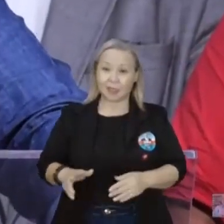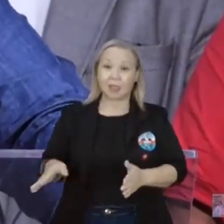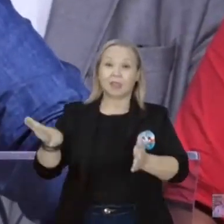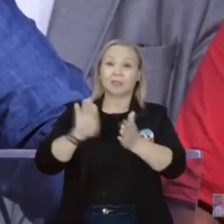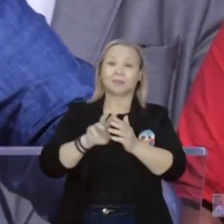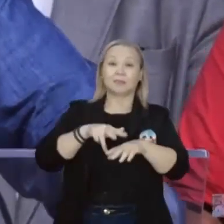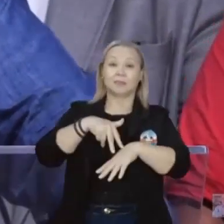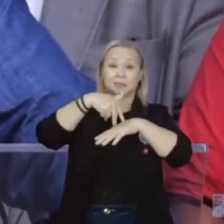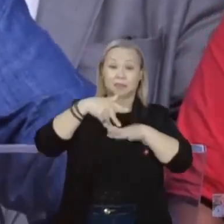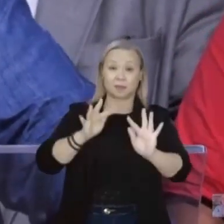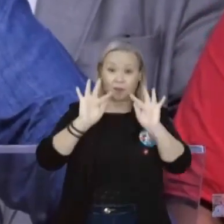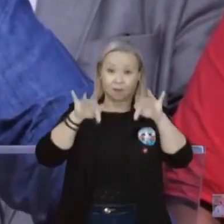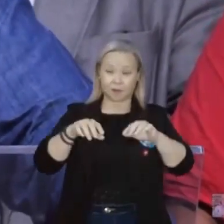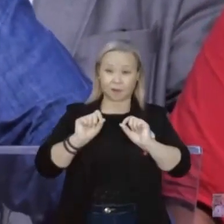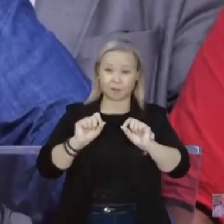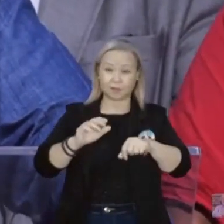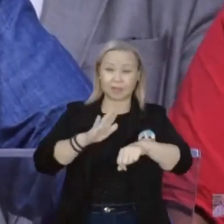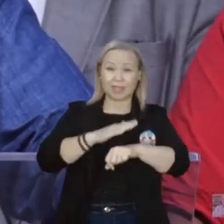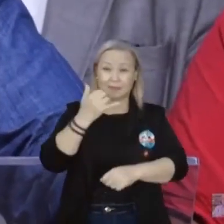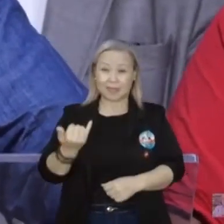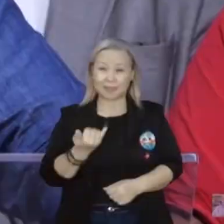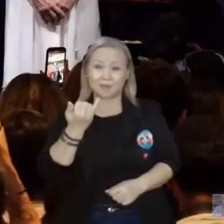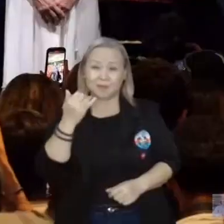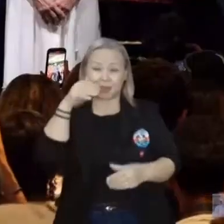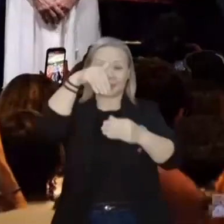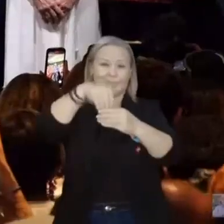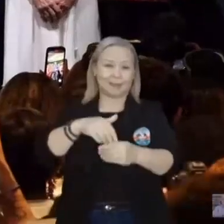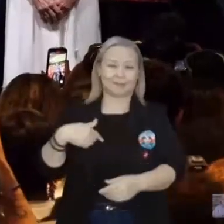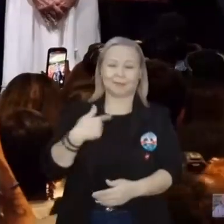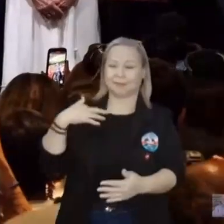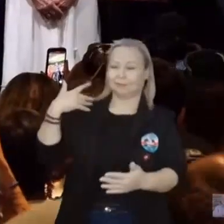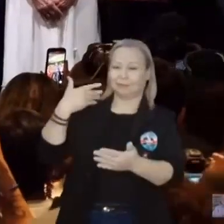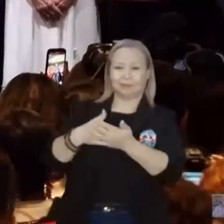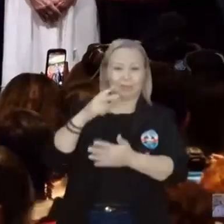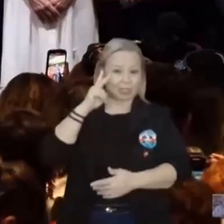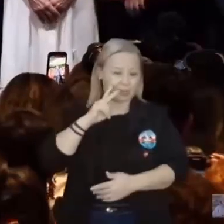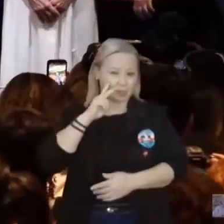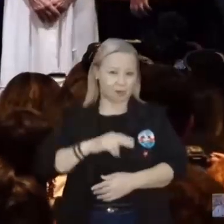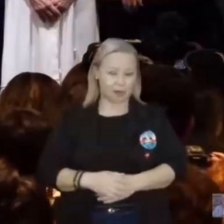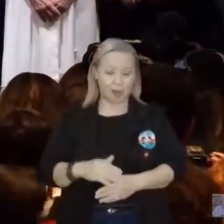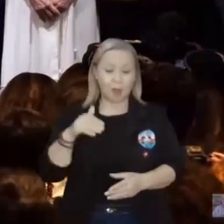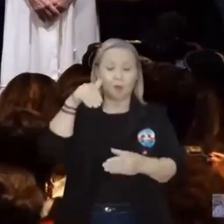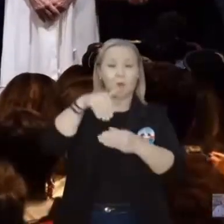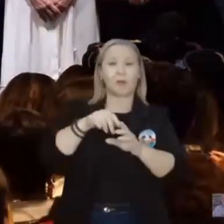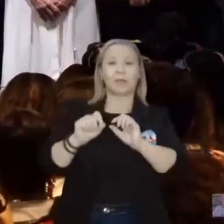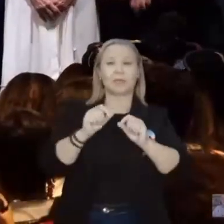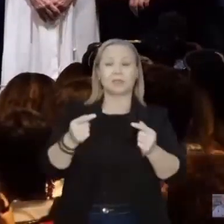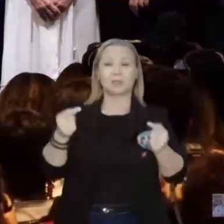mengklaim kemenangan yang ia peroleh bukanlah milik partai buruh maupun pribadi, melainkan untuk kepentingan rakyat